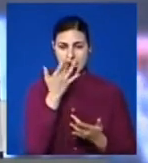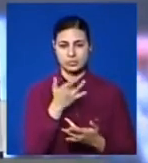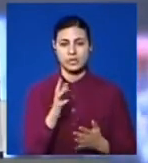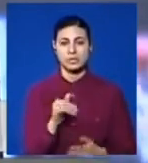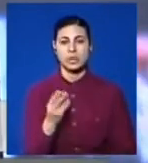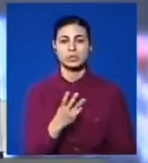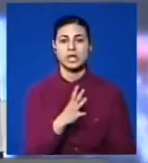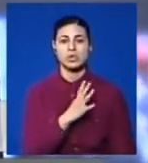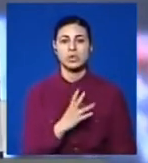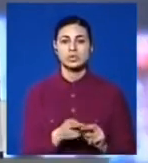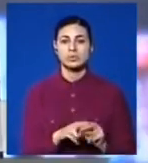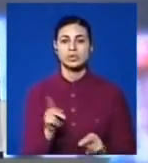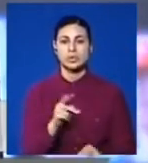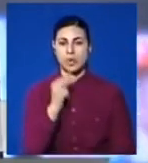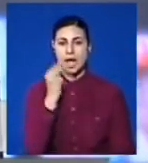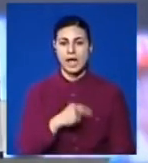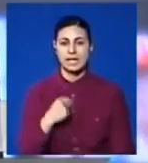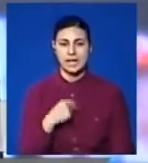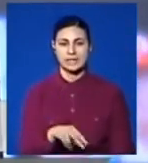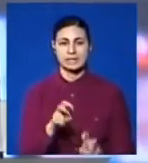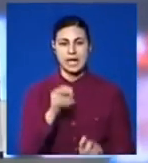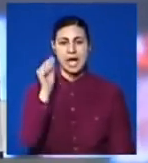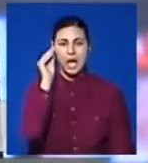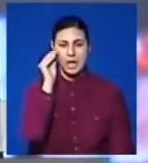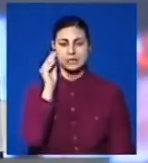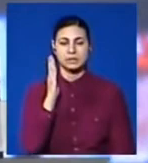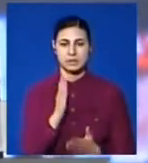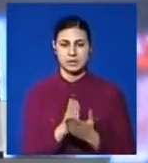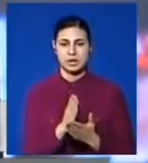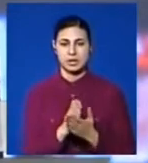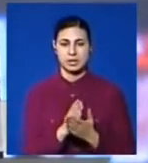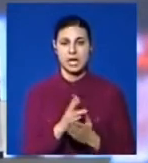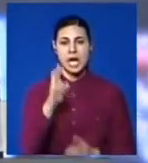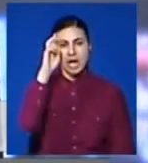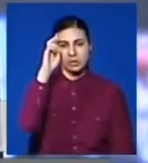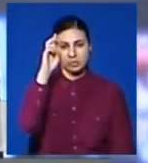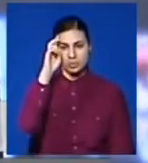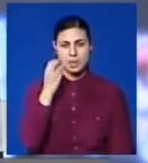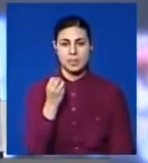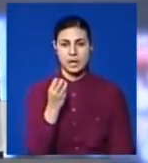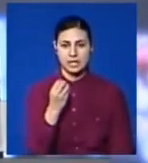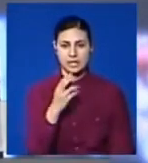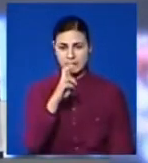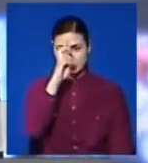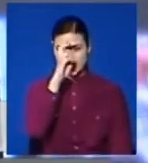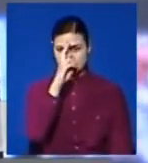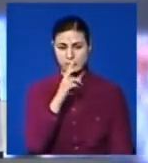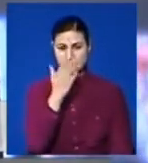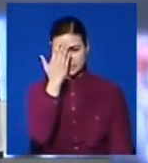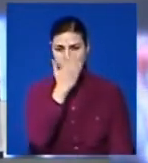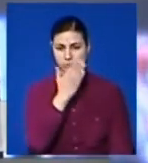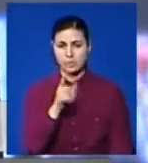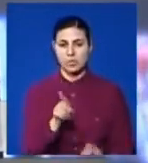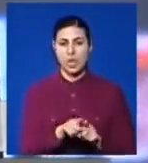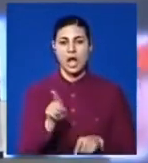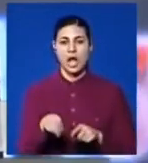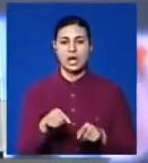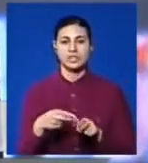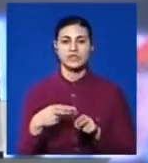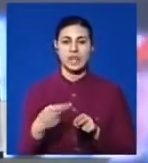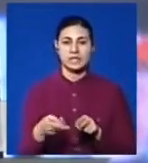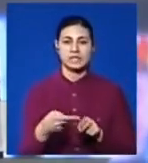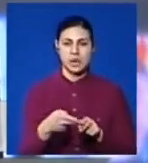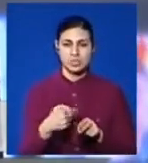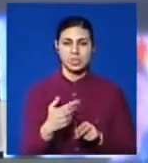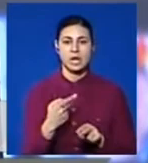უნდა იყოს, იმიტომ რომ ეკლესია საზოგადოებრივ აზრზე ახდენს გავლენას, ხელისუფლება კიდევ საზოგადოების წინაშე არის ანგარიშვალდებული,